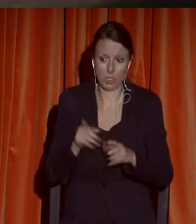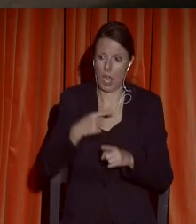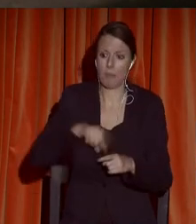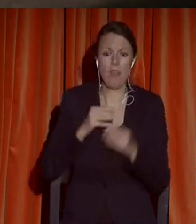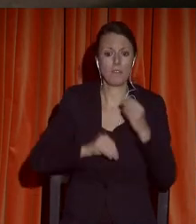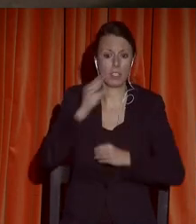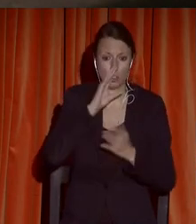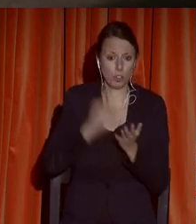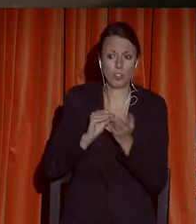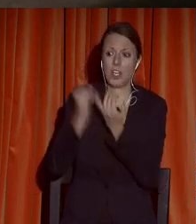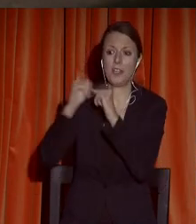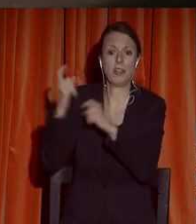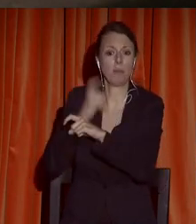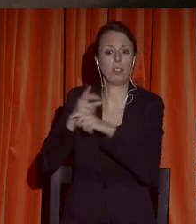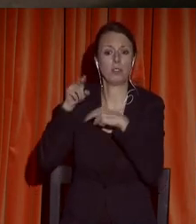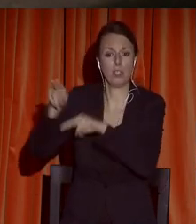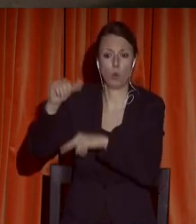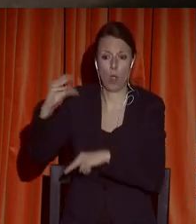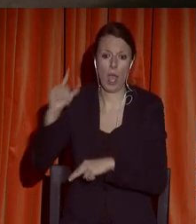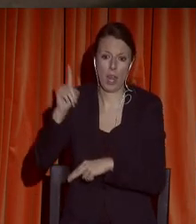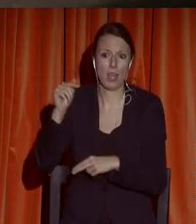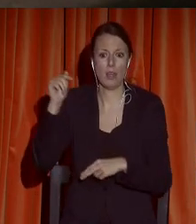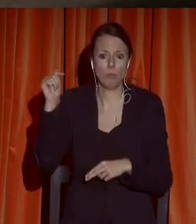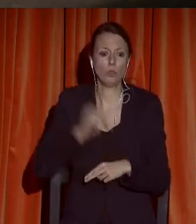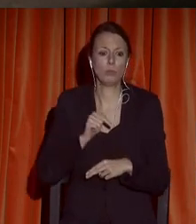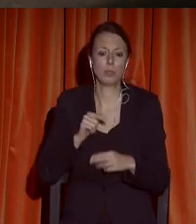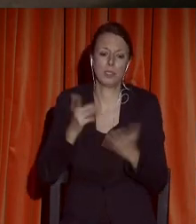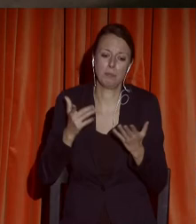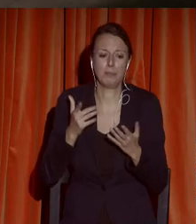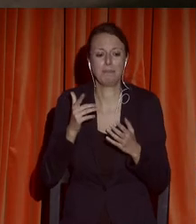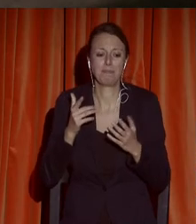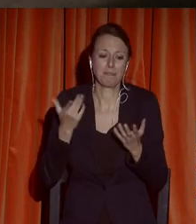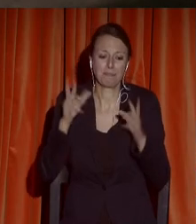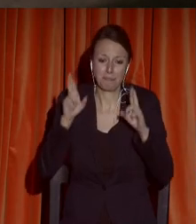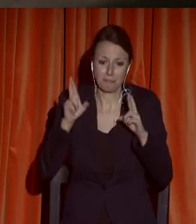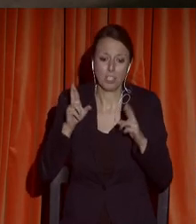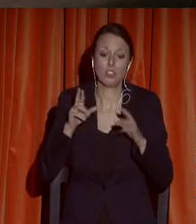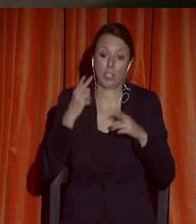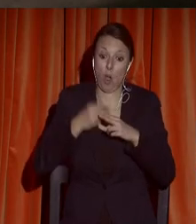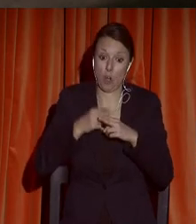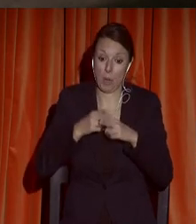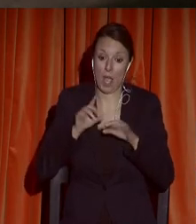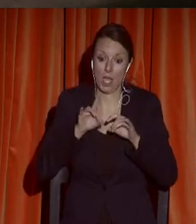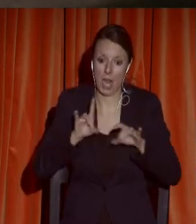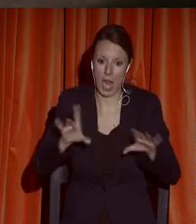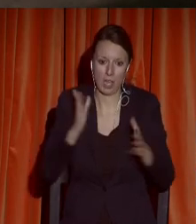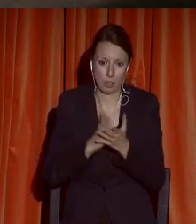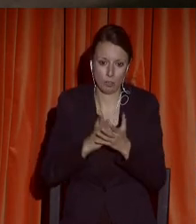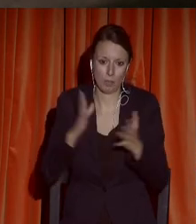Unii Europejskiej. Ale zakładając, że ta choroba minie, to ja bym oczekiwał, że my także zadbamy o instytucje